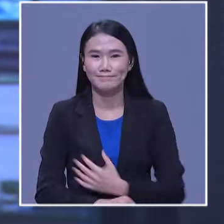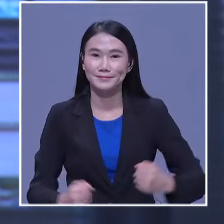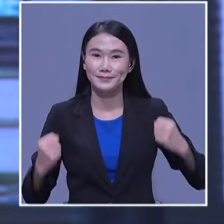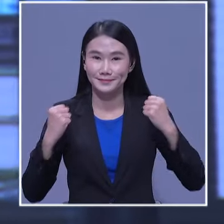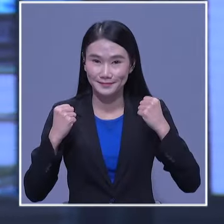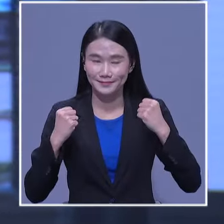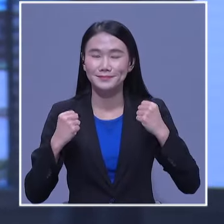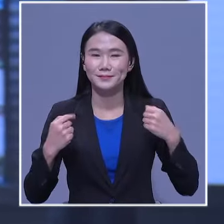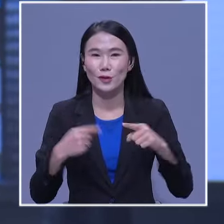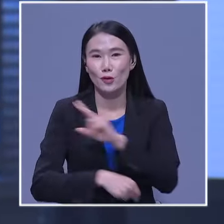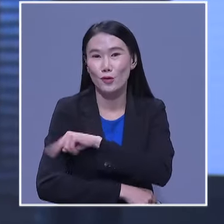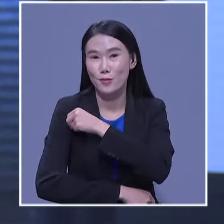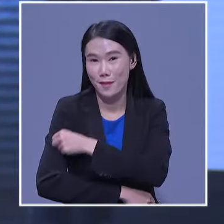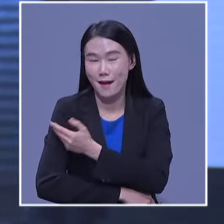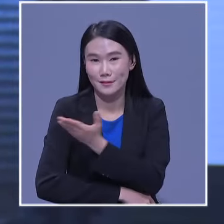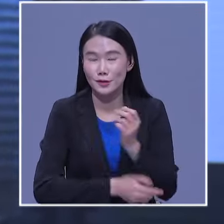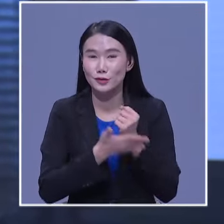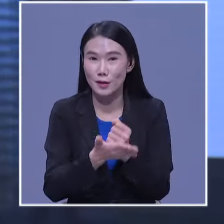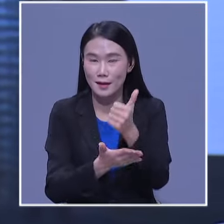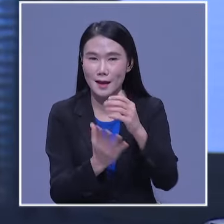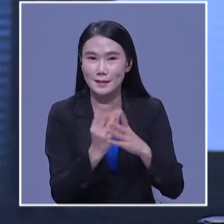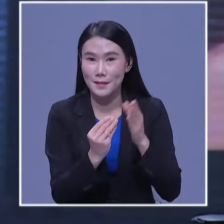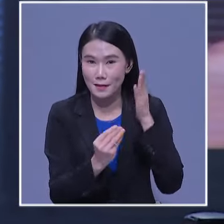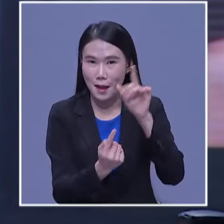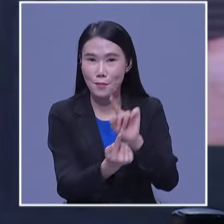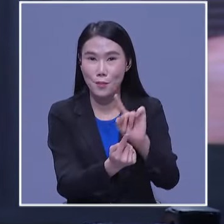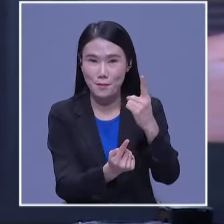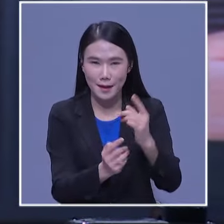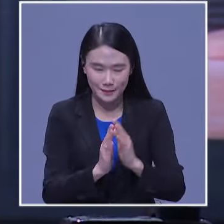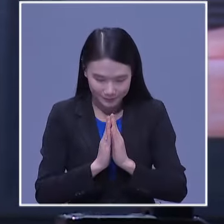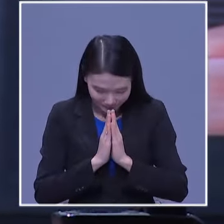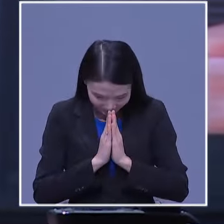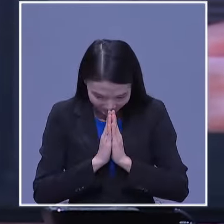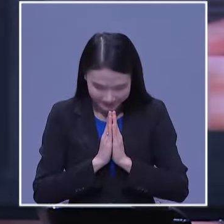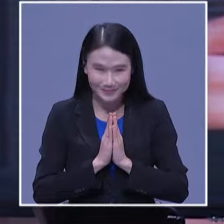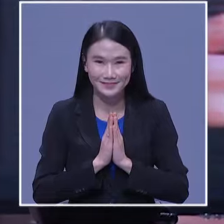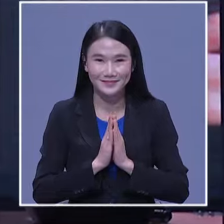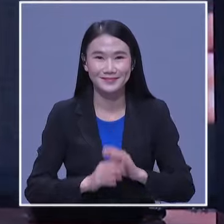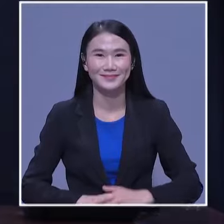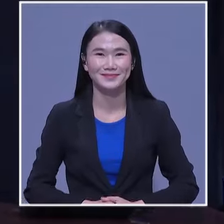ไปด้วยกันกับ BDMS Health Me Please พบกันใหม่ครั้งหน้านะคะวันนี้สวัสดีค่ะ